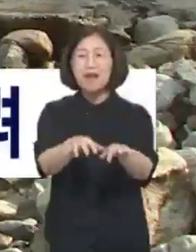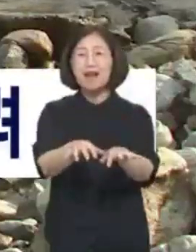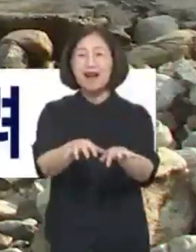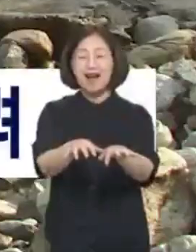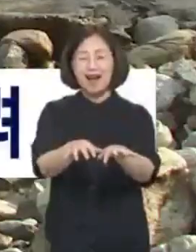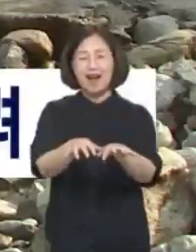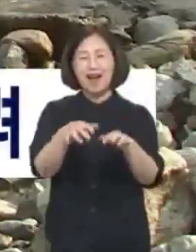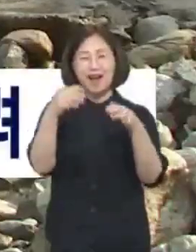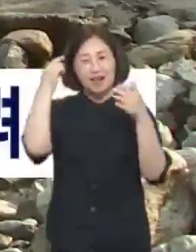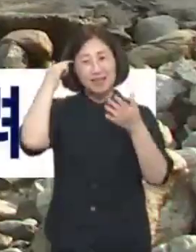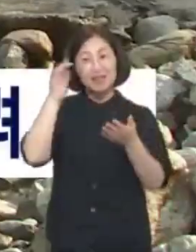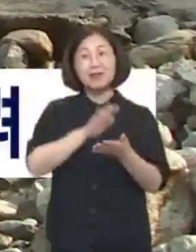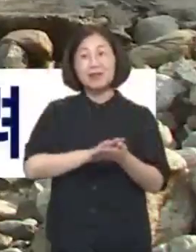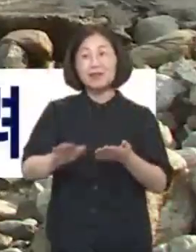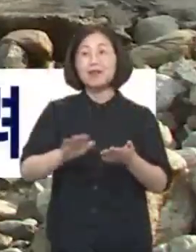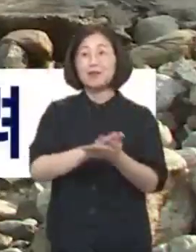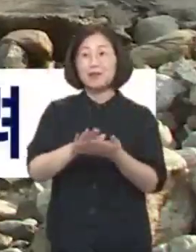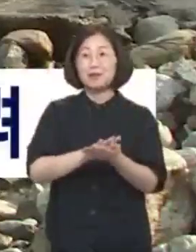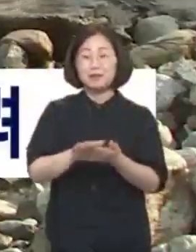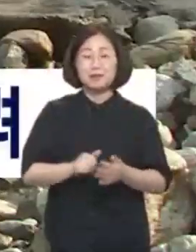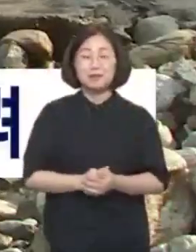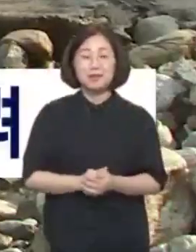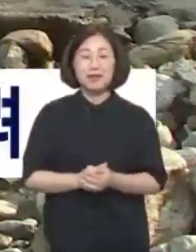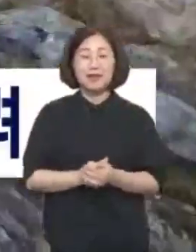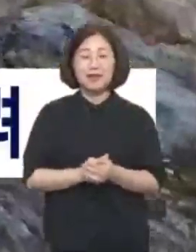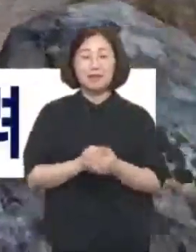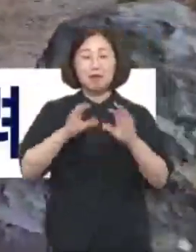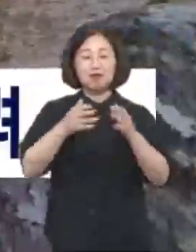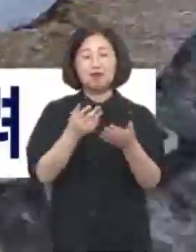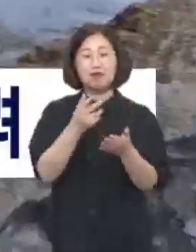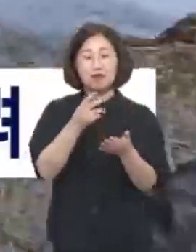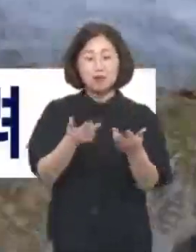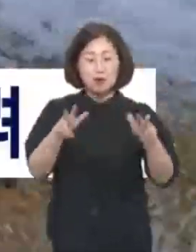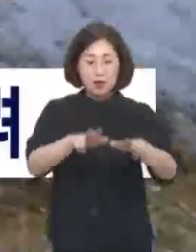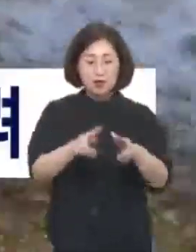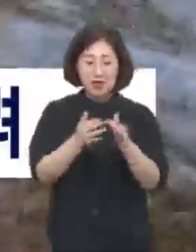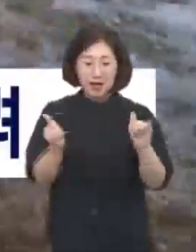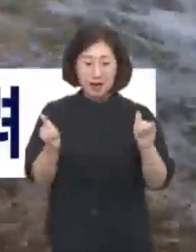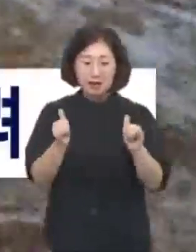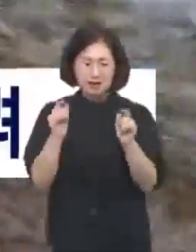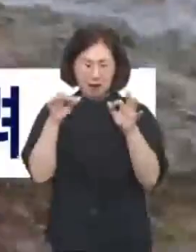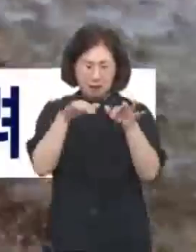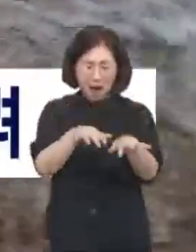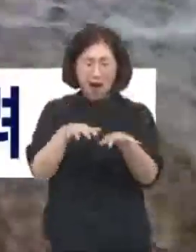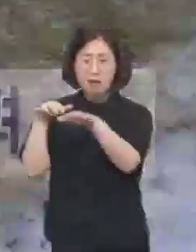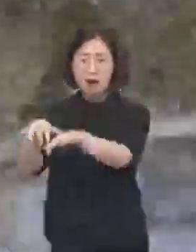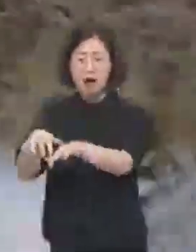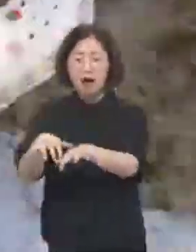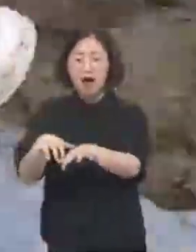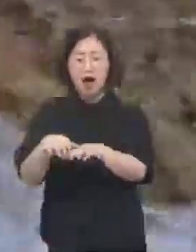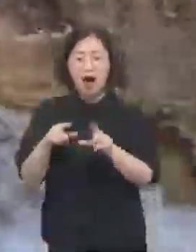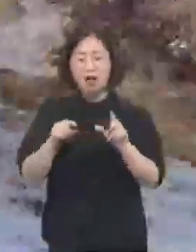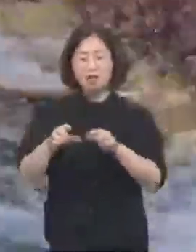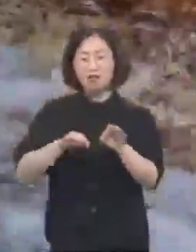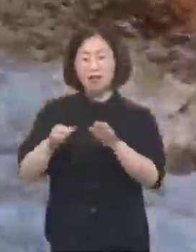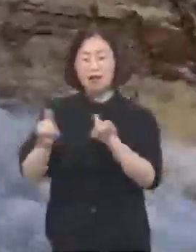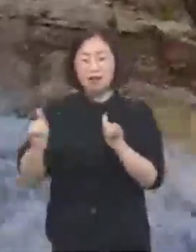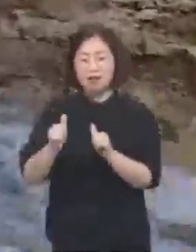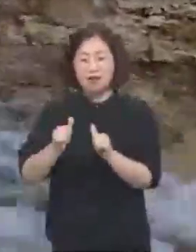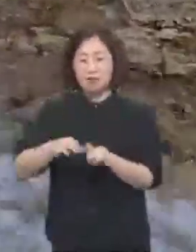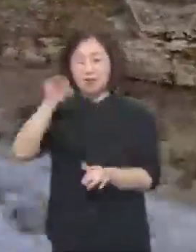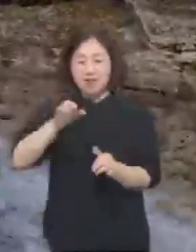몰려 무더위를 식혔습니다. 국립공원과 유원지로 많은 피서객들이 몰리면서 일부 상인들의 바가지 상훈이